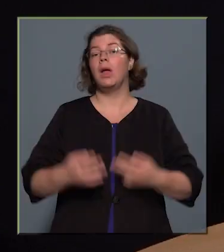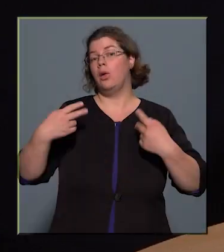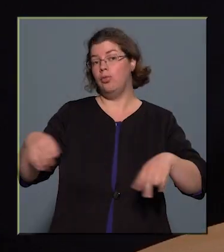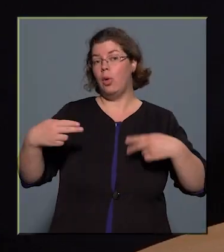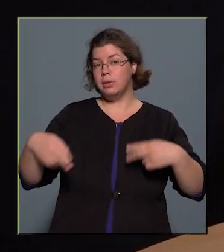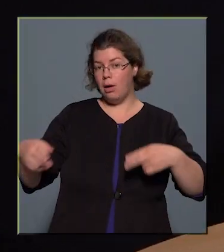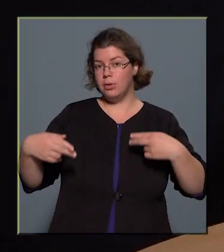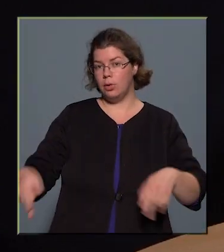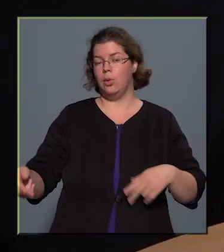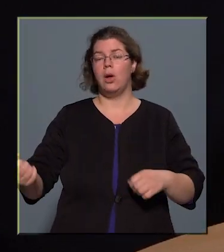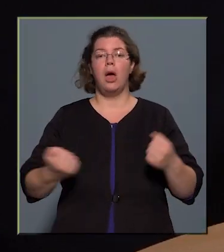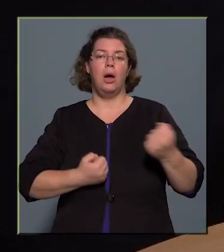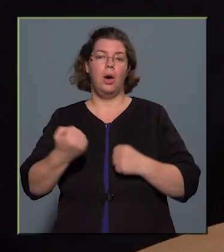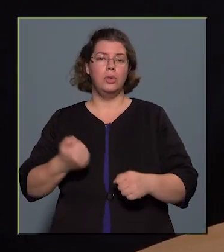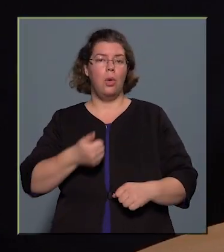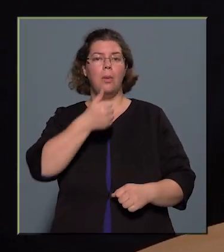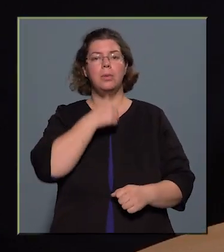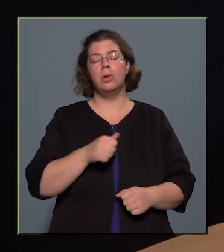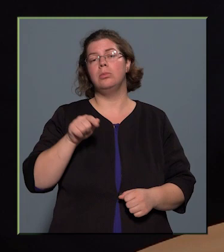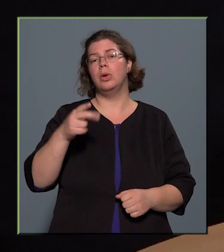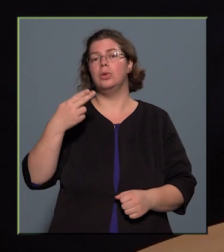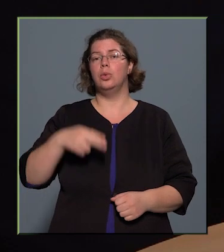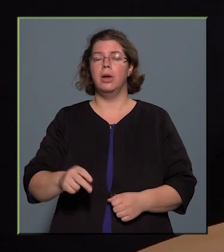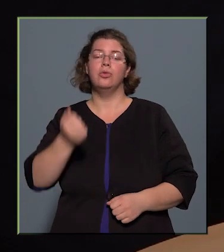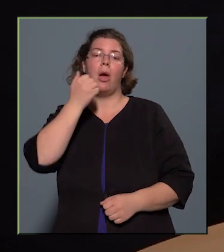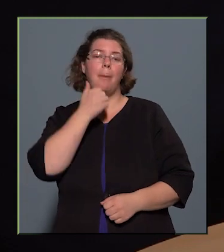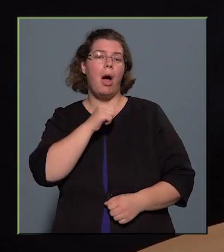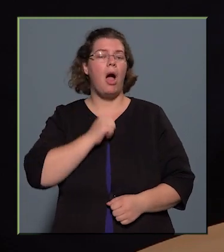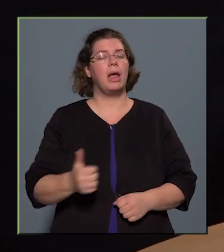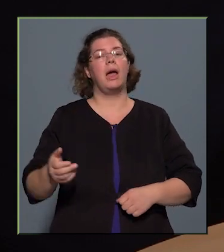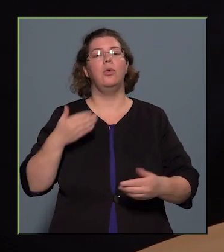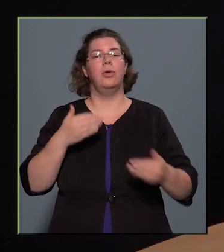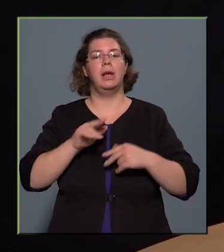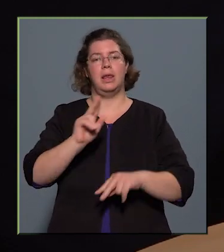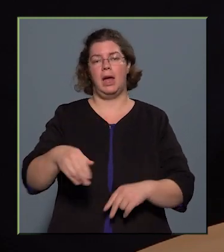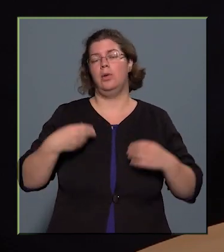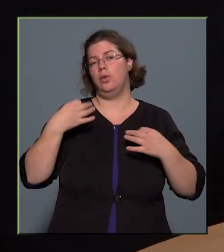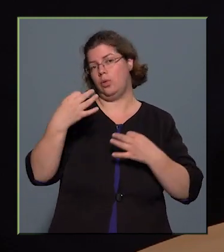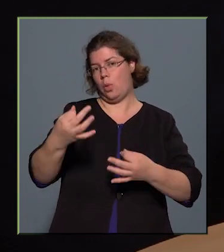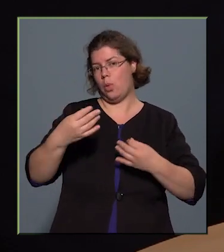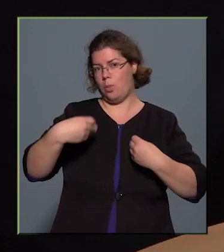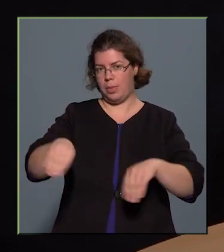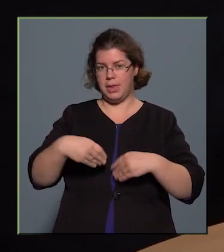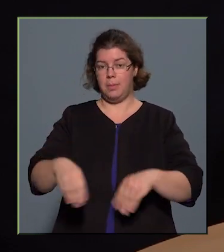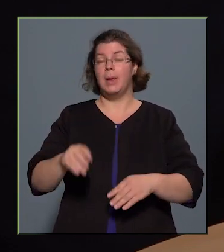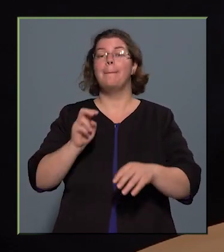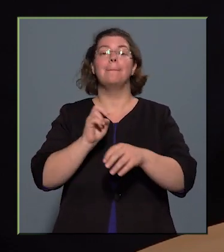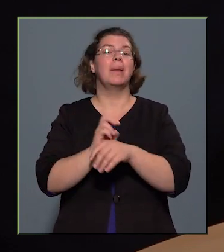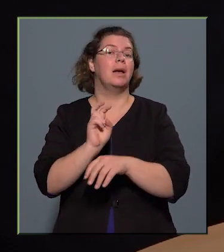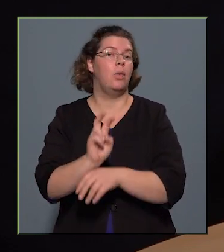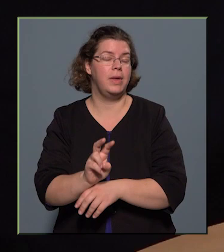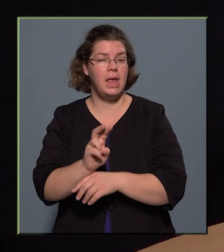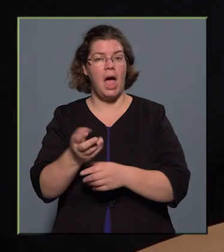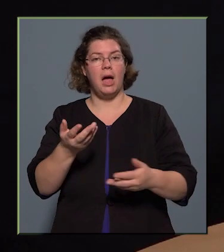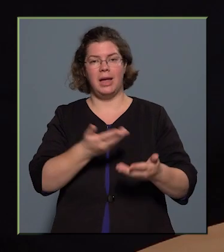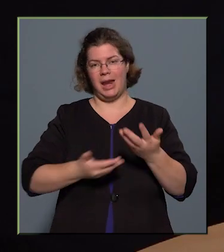Folytatjuk tehát az autopron.hu és a Magyar konferenciájáról szóló beszámolót, méghozzá a